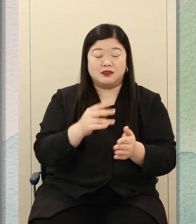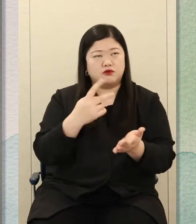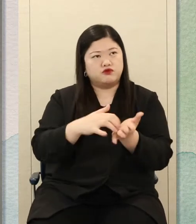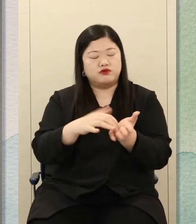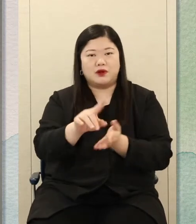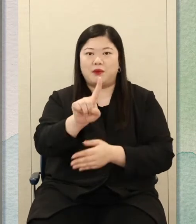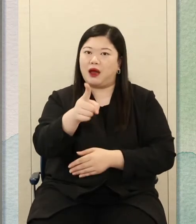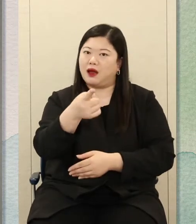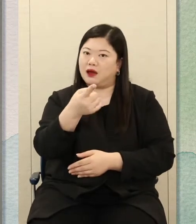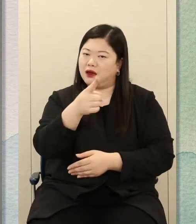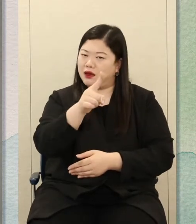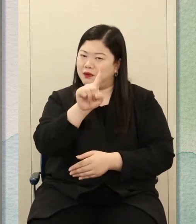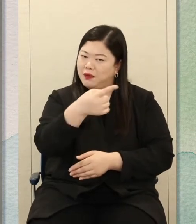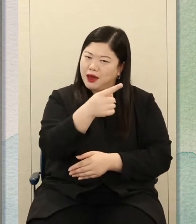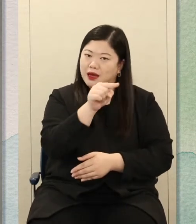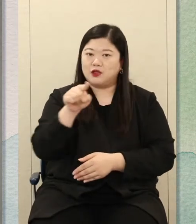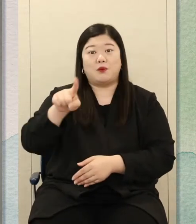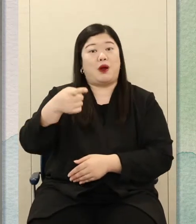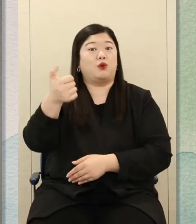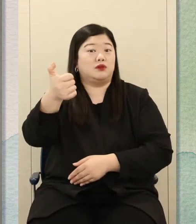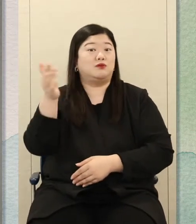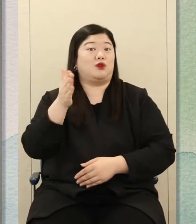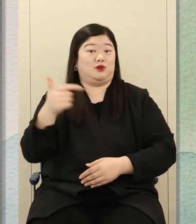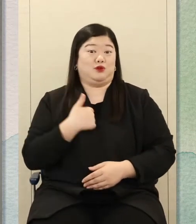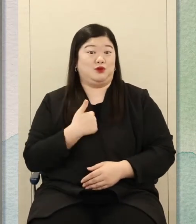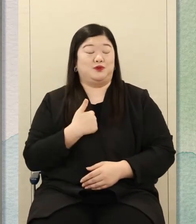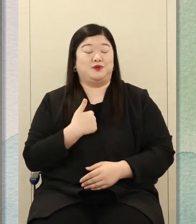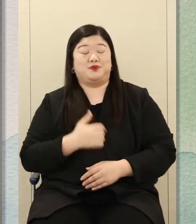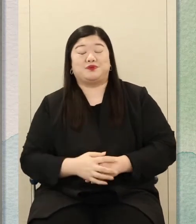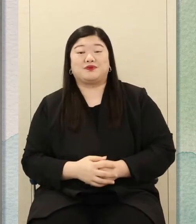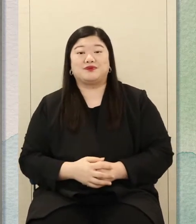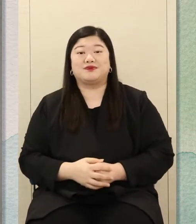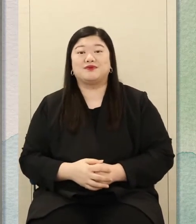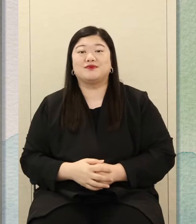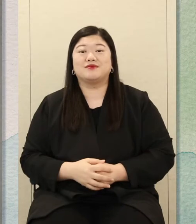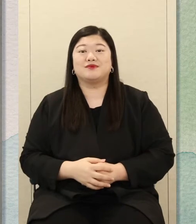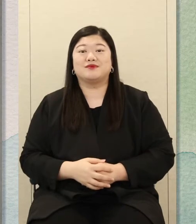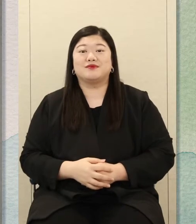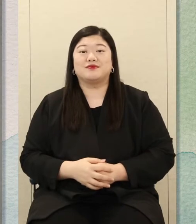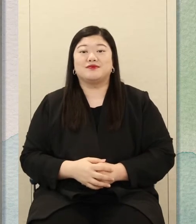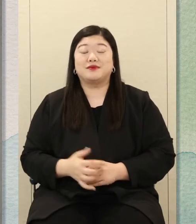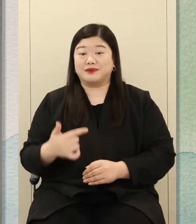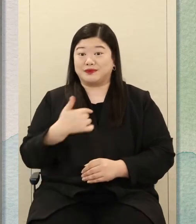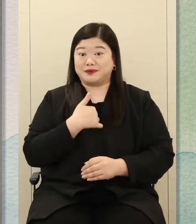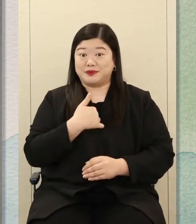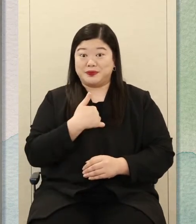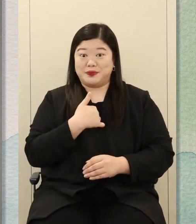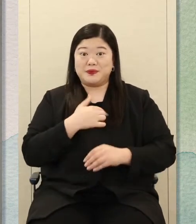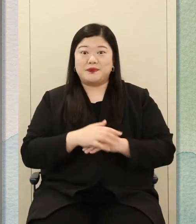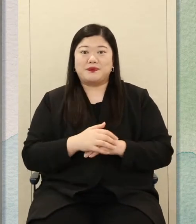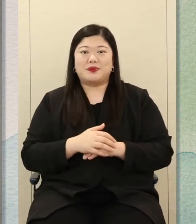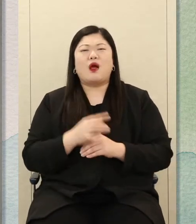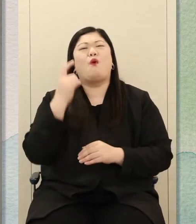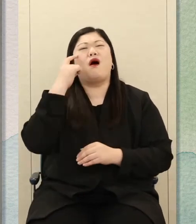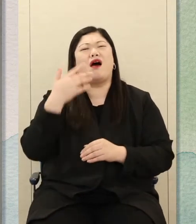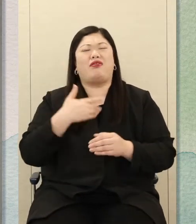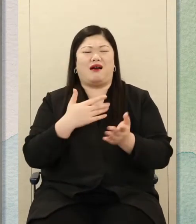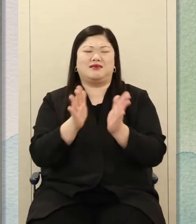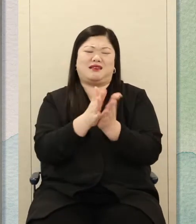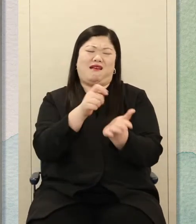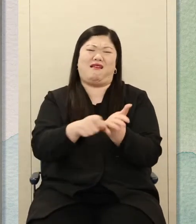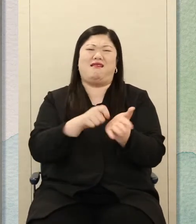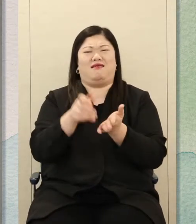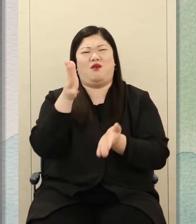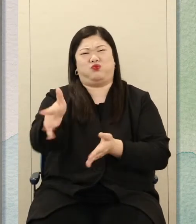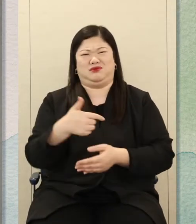주로 거의 이제 신간들을 많이 보게 되는데, 예, 어쨌든 예, 저는 예, 그냥 프로페셔널 독자니까 그런